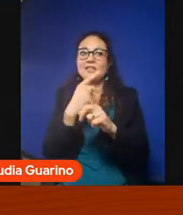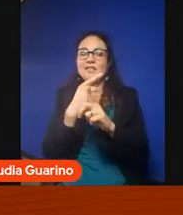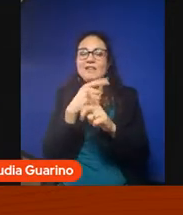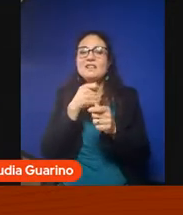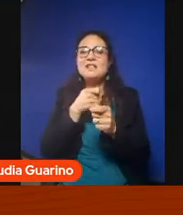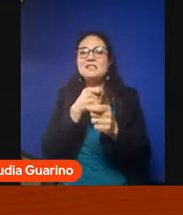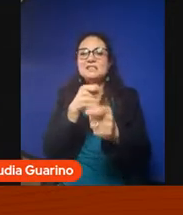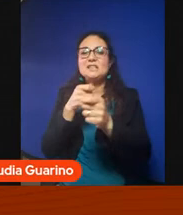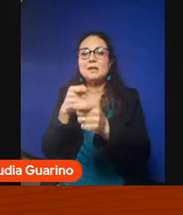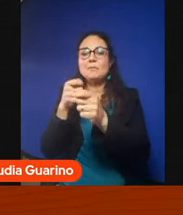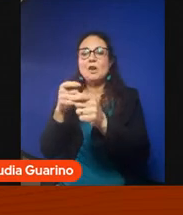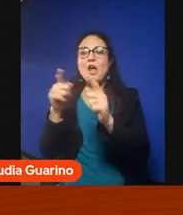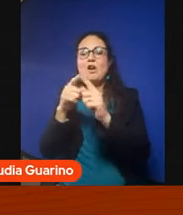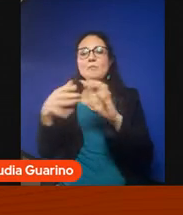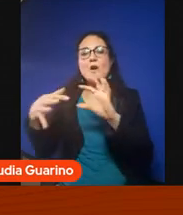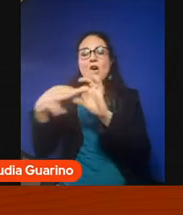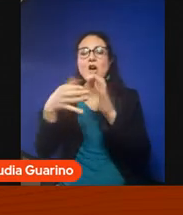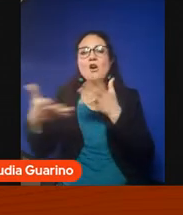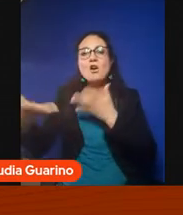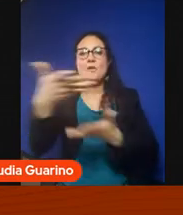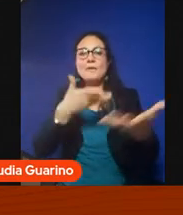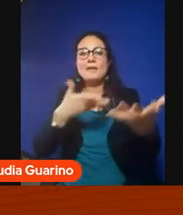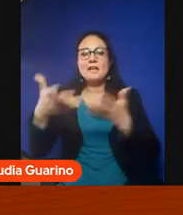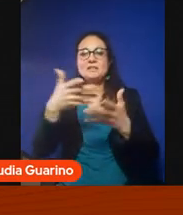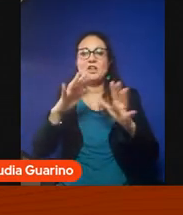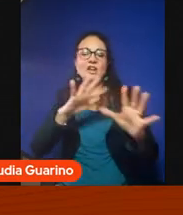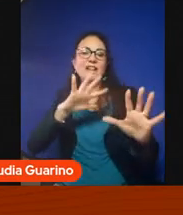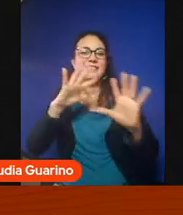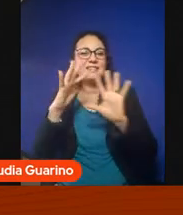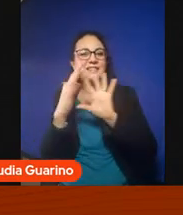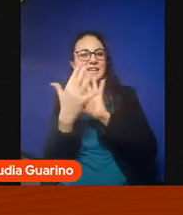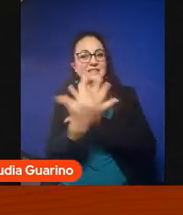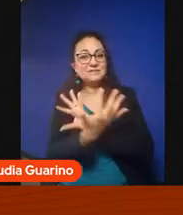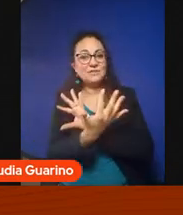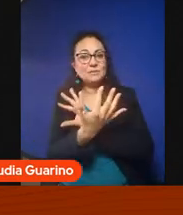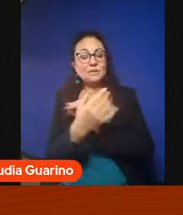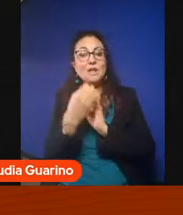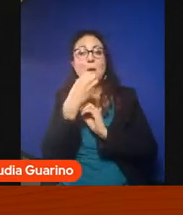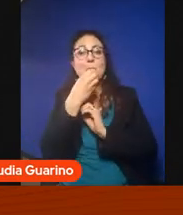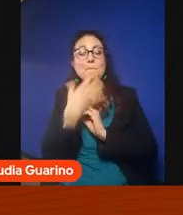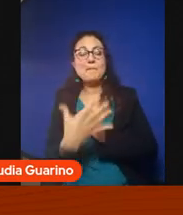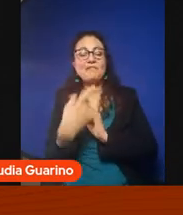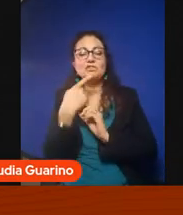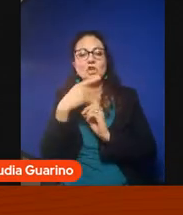stimolare la cooperazione per una trasformazione a beneficio di tutti,